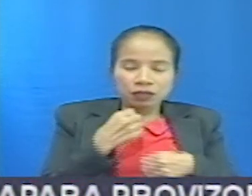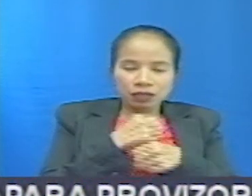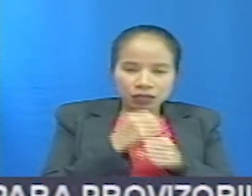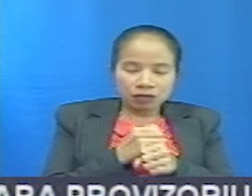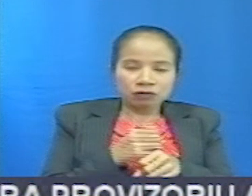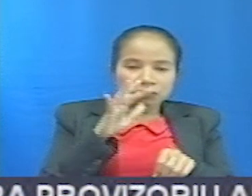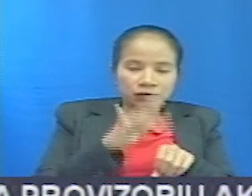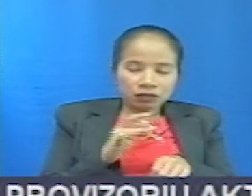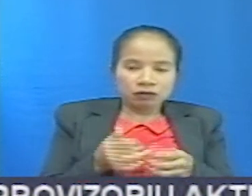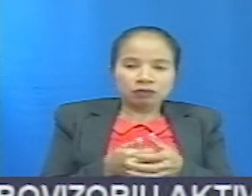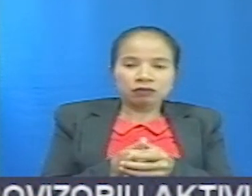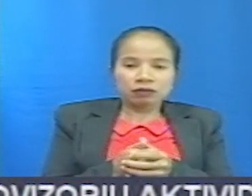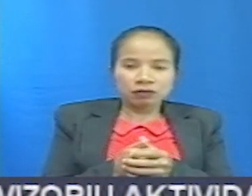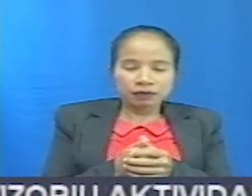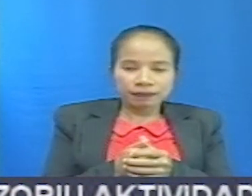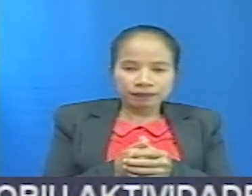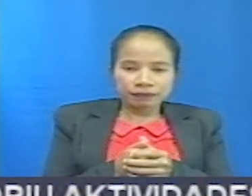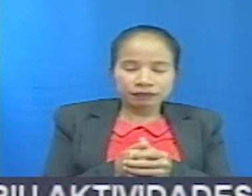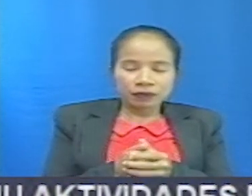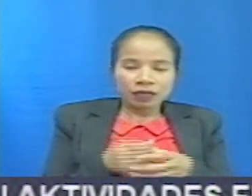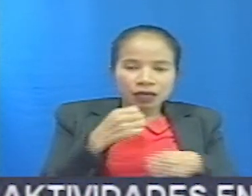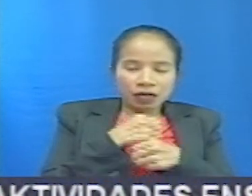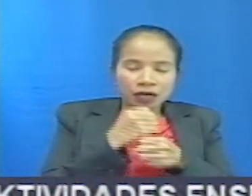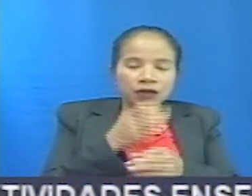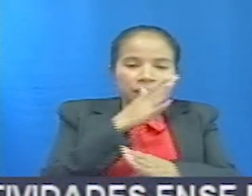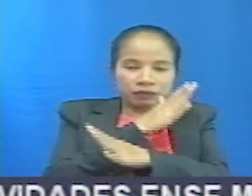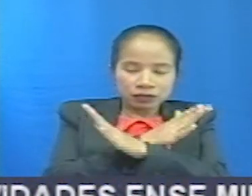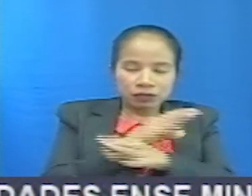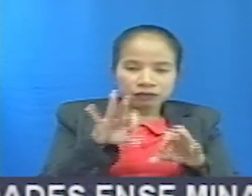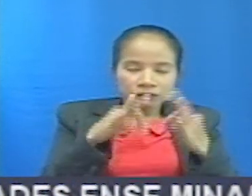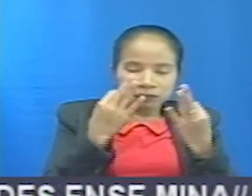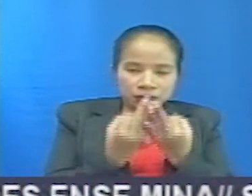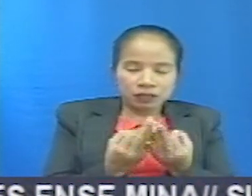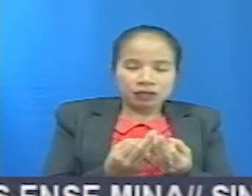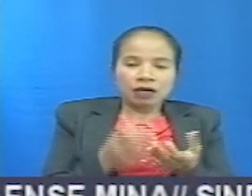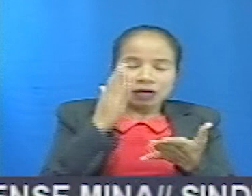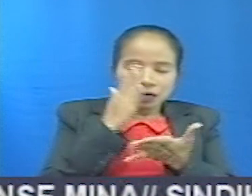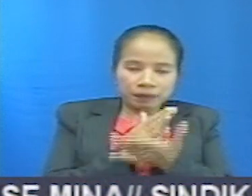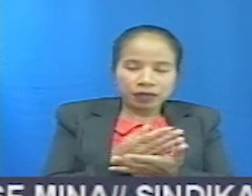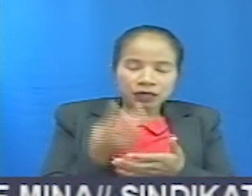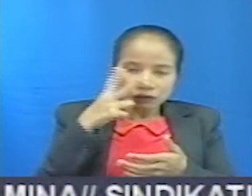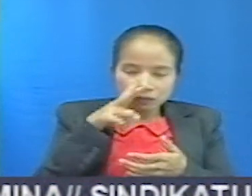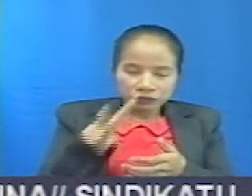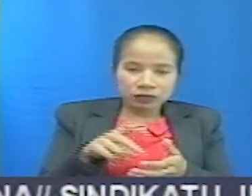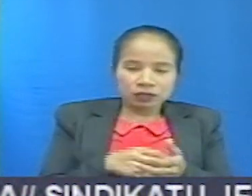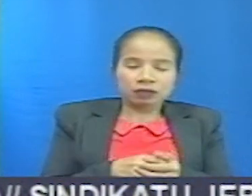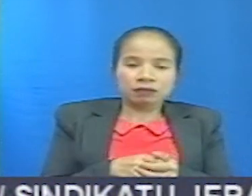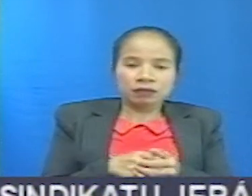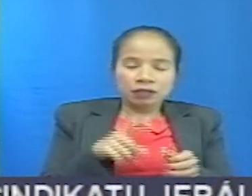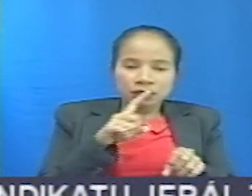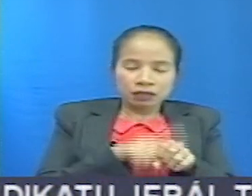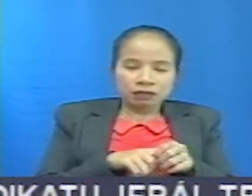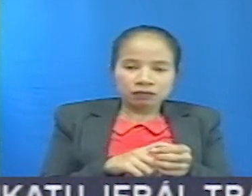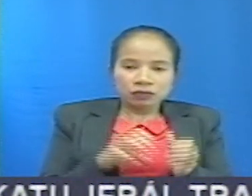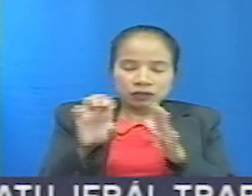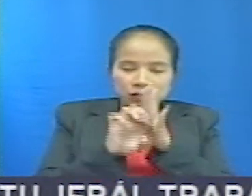mos atau sam prevensam ba familia ser ne pema karikat ma visita ha para visita malo ia situasaun ia tempo jan sene Medico